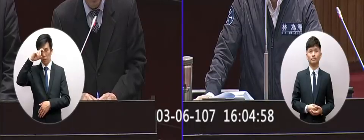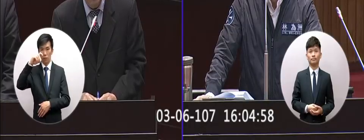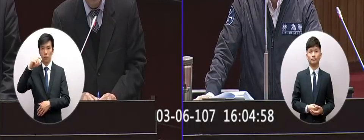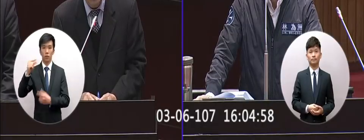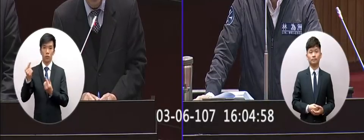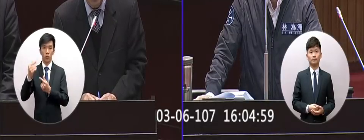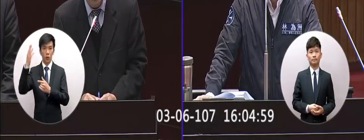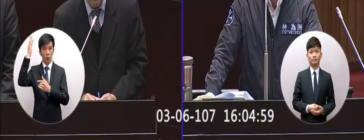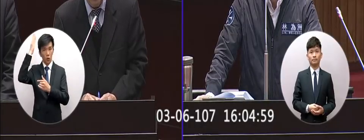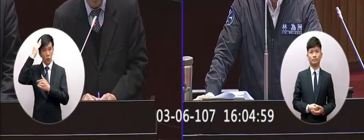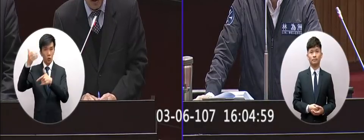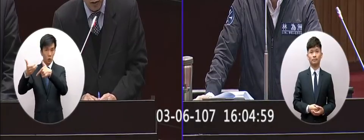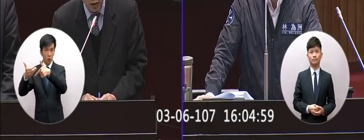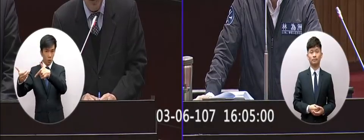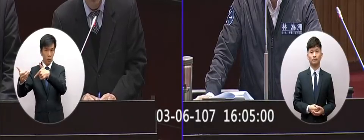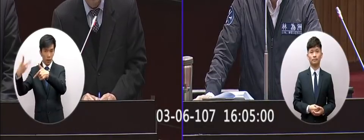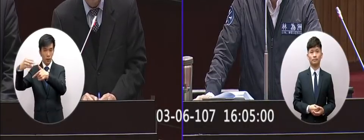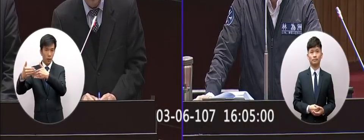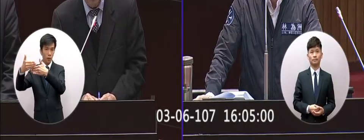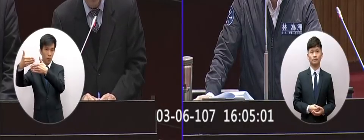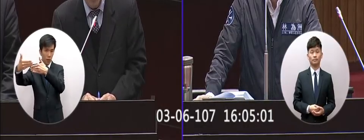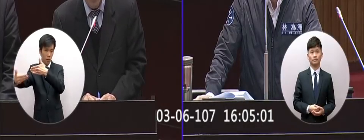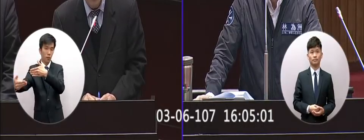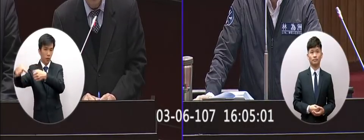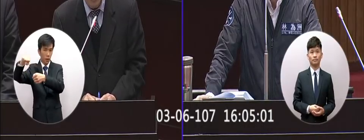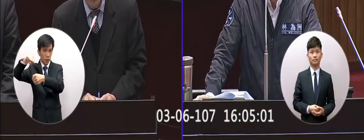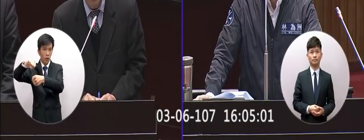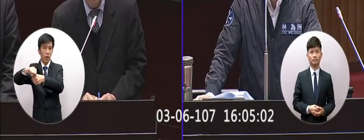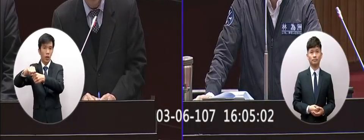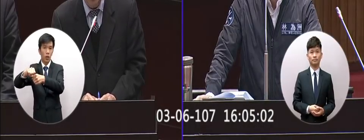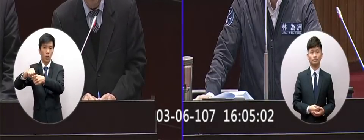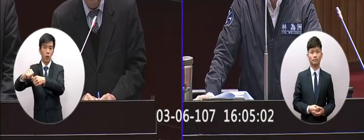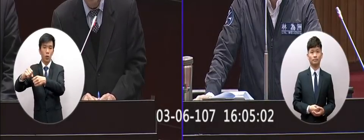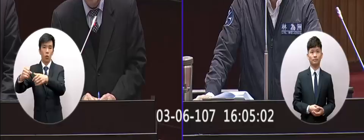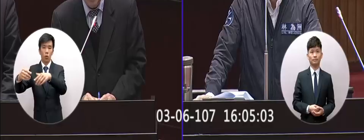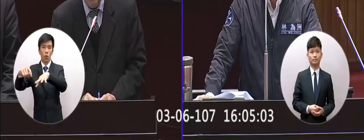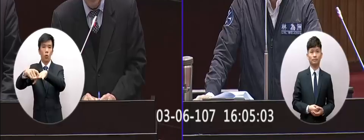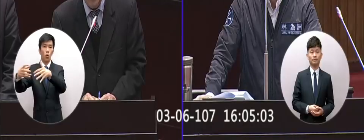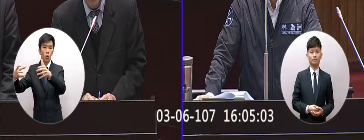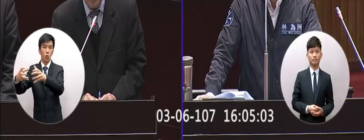到头份了，希望延伸到铜锣，所以我们现在是整体把它